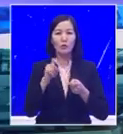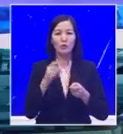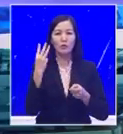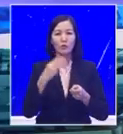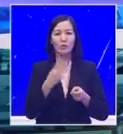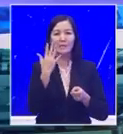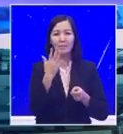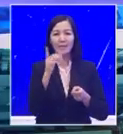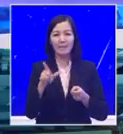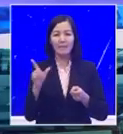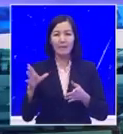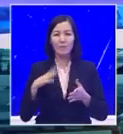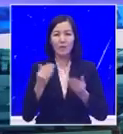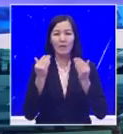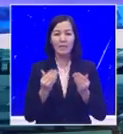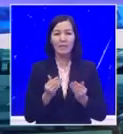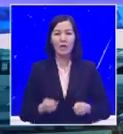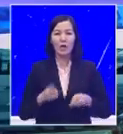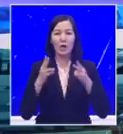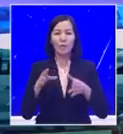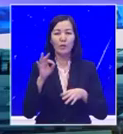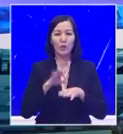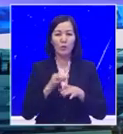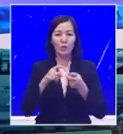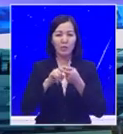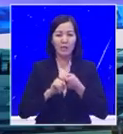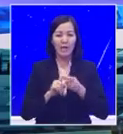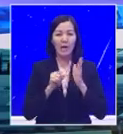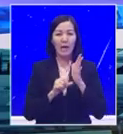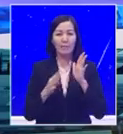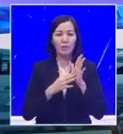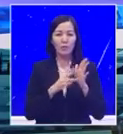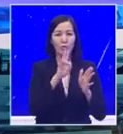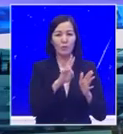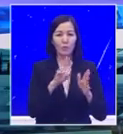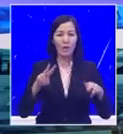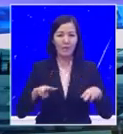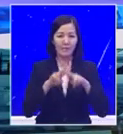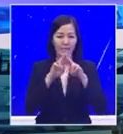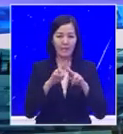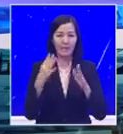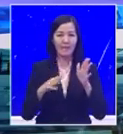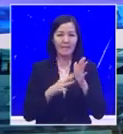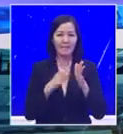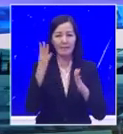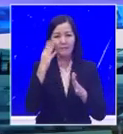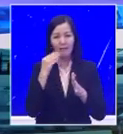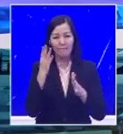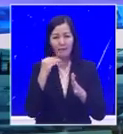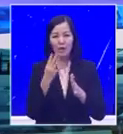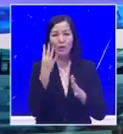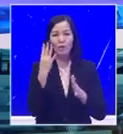135 болды. Жалпы қазіргі сәтте қауіпті ауруға шалдыққандардың 69-ы Нұр-Сұлтанда, 48-і Алматы